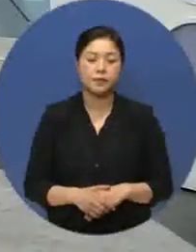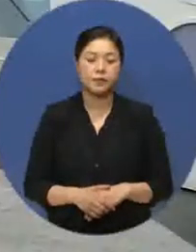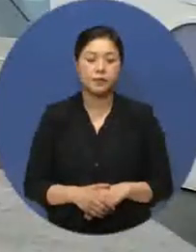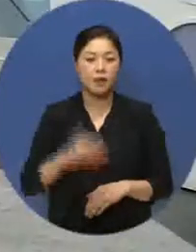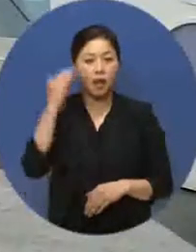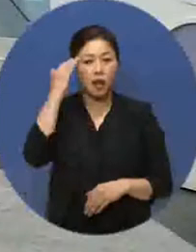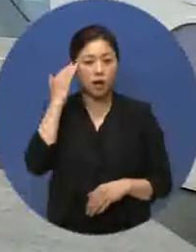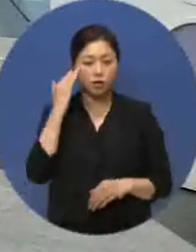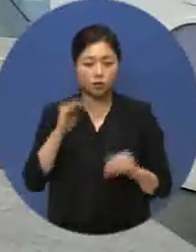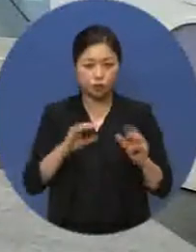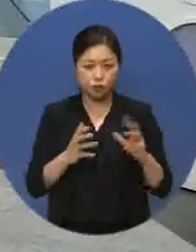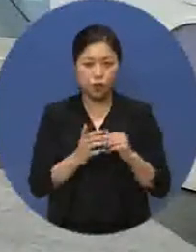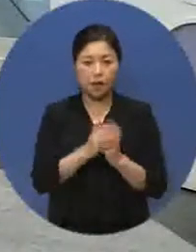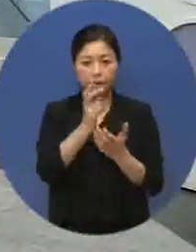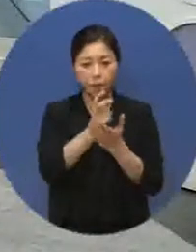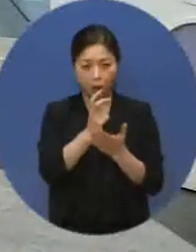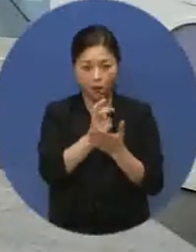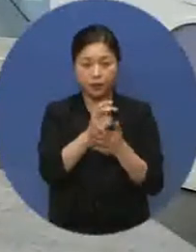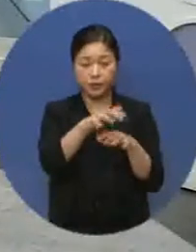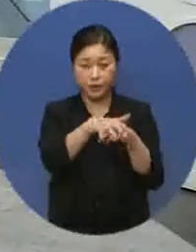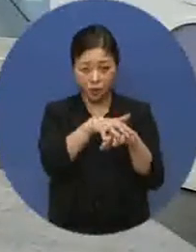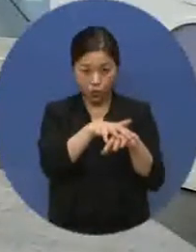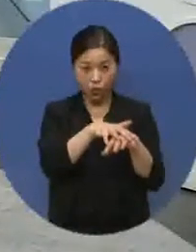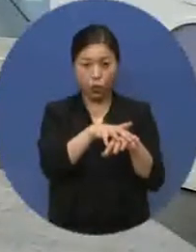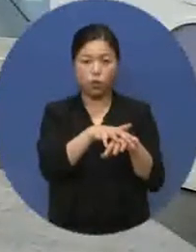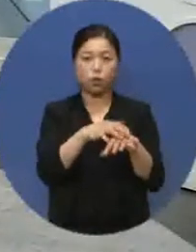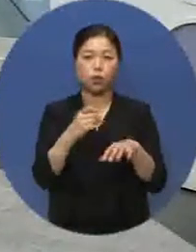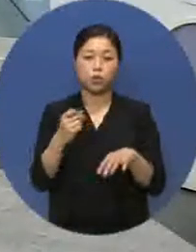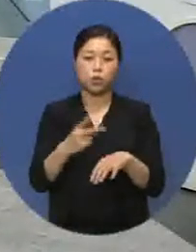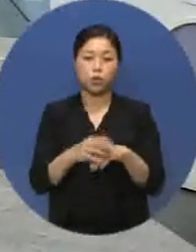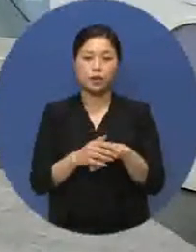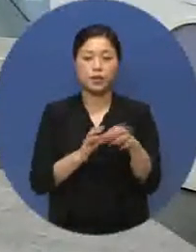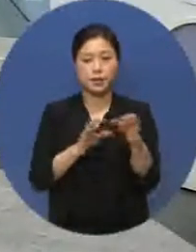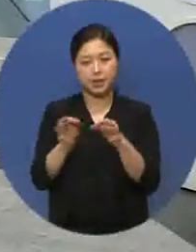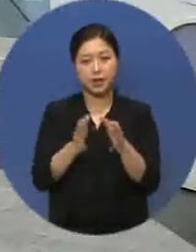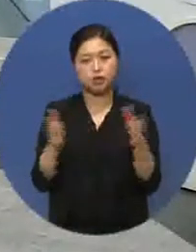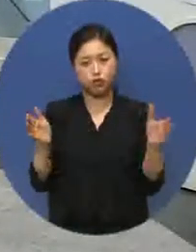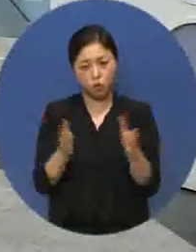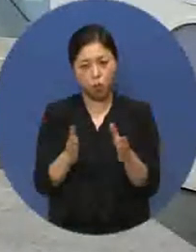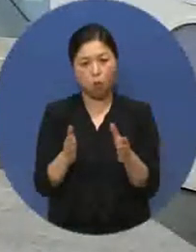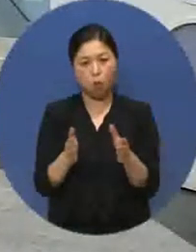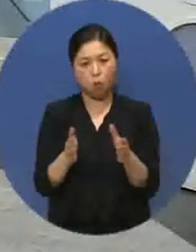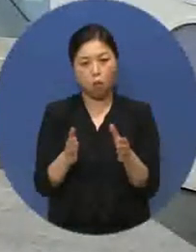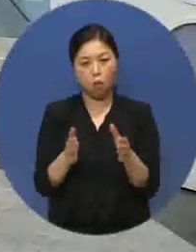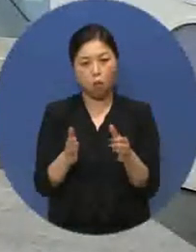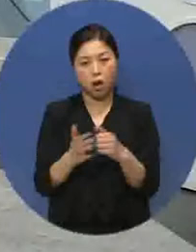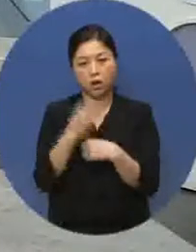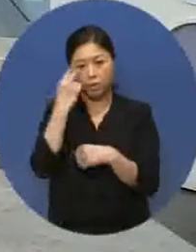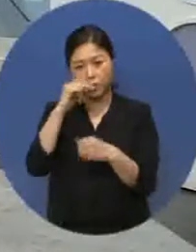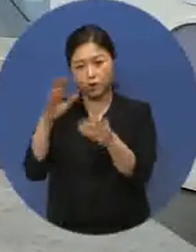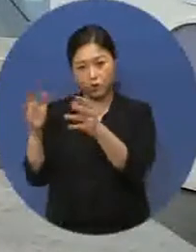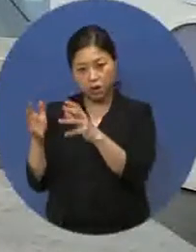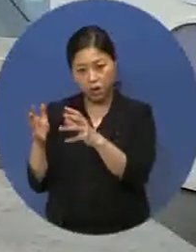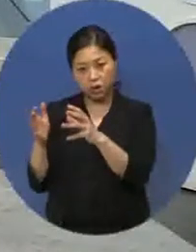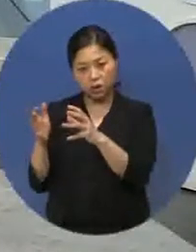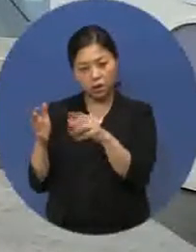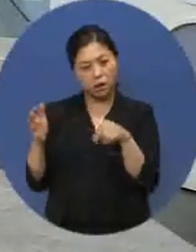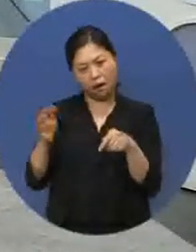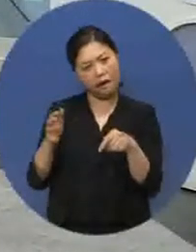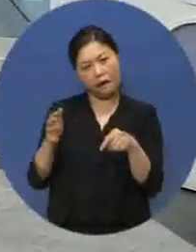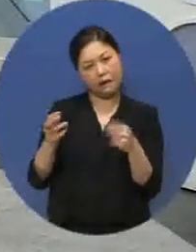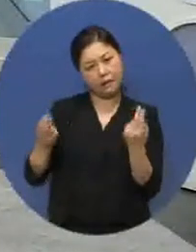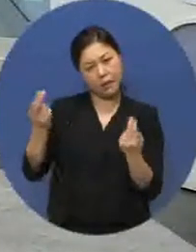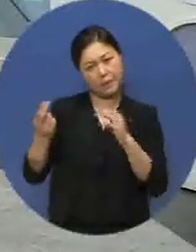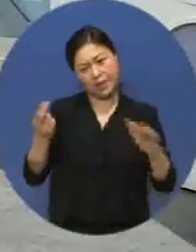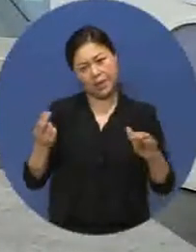우리나라의 그 법률적인 제도라든가 시장 규모가 미국 같은 나라와는 게임이 안 되죠,